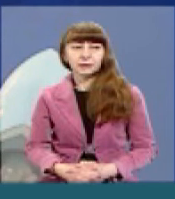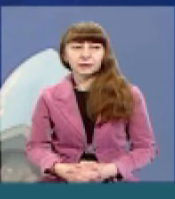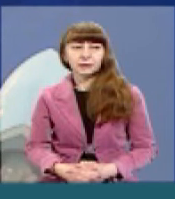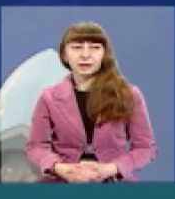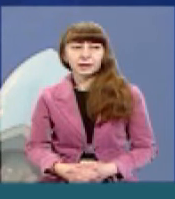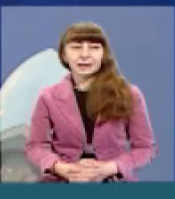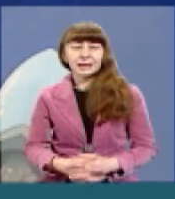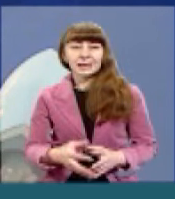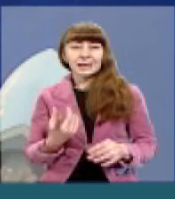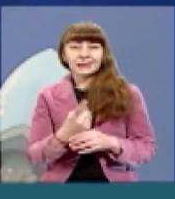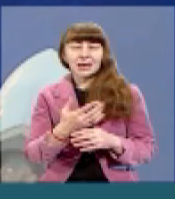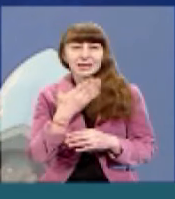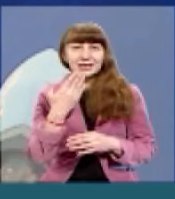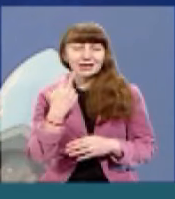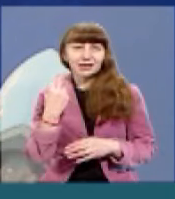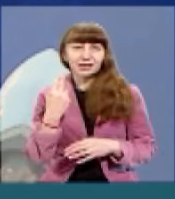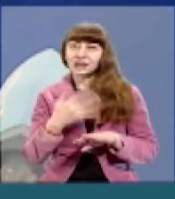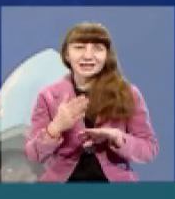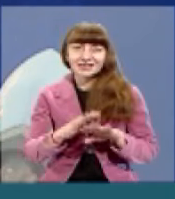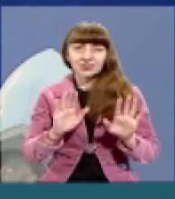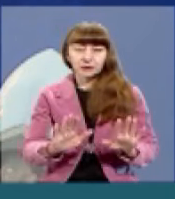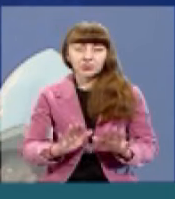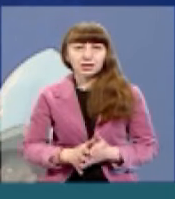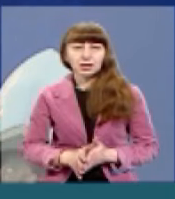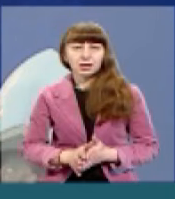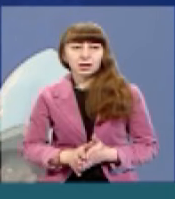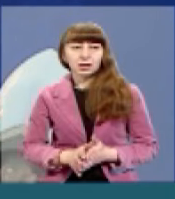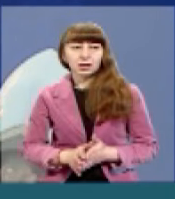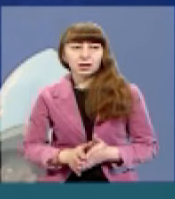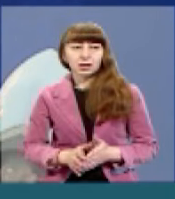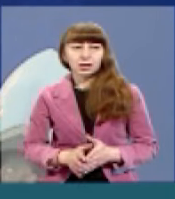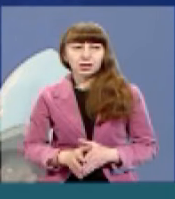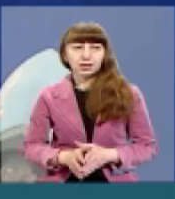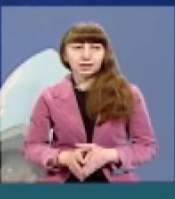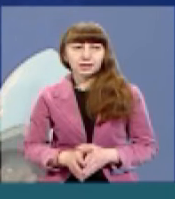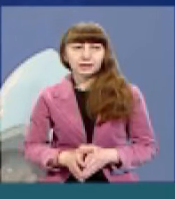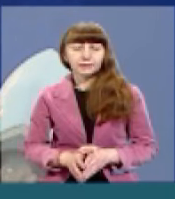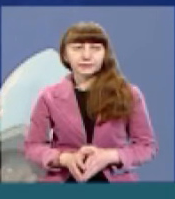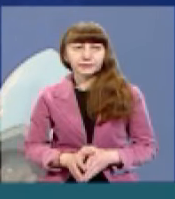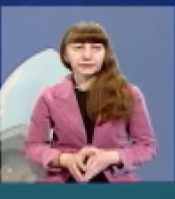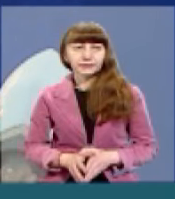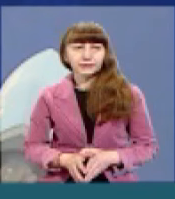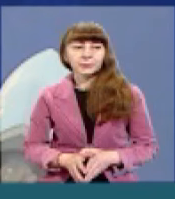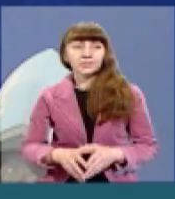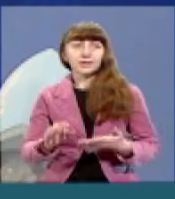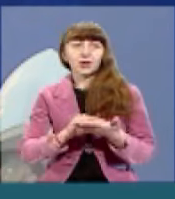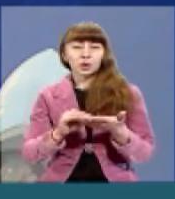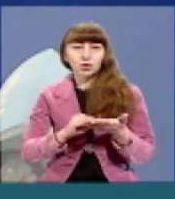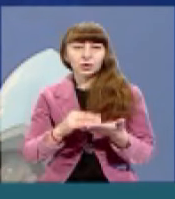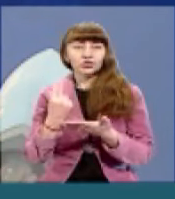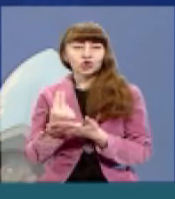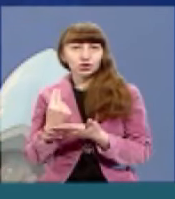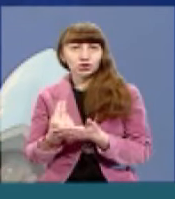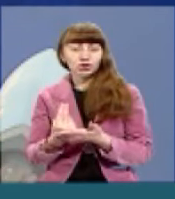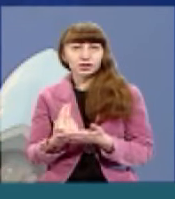это не задолженность, не кредиты перед банками второго уровня. Также указывается наличные денежные